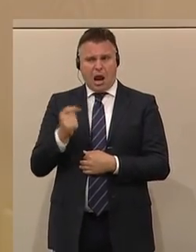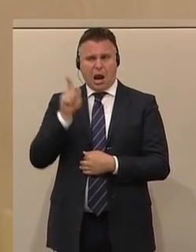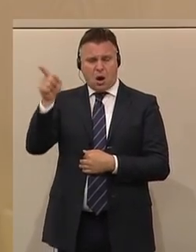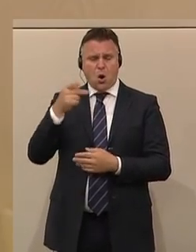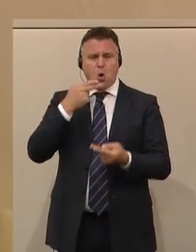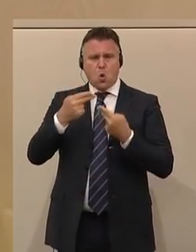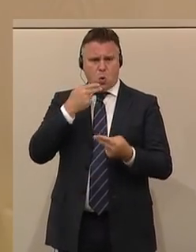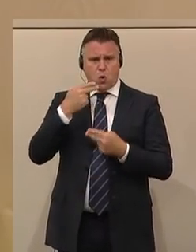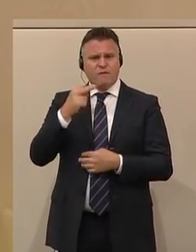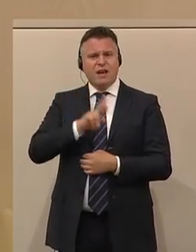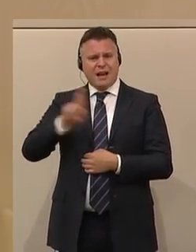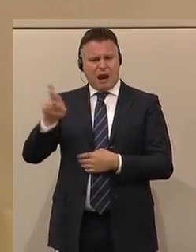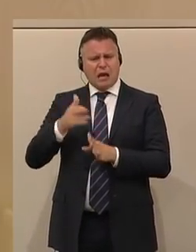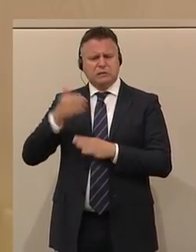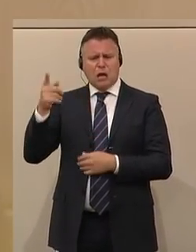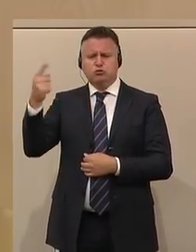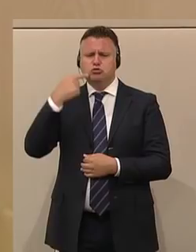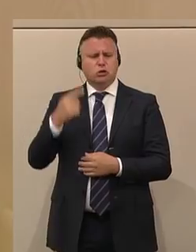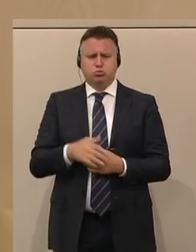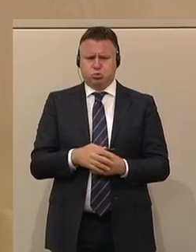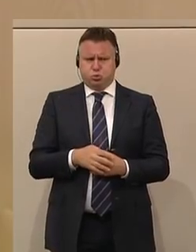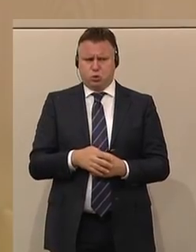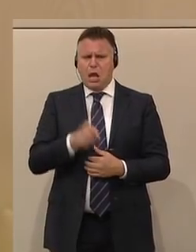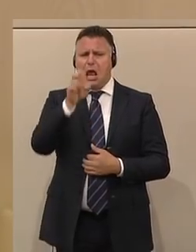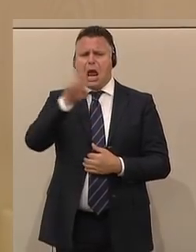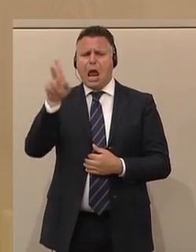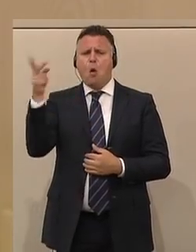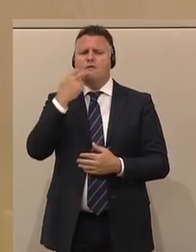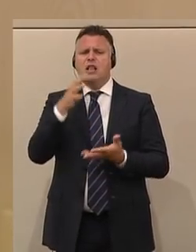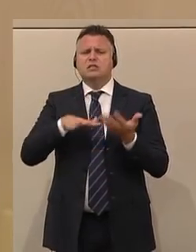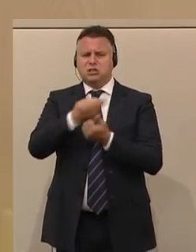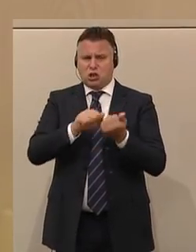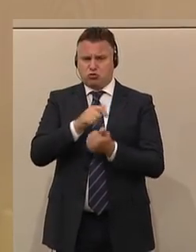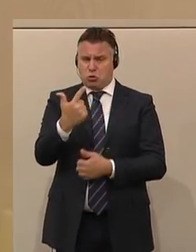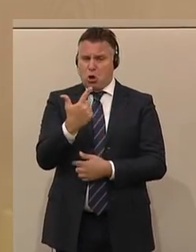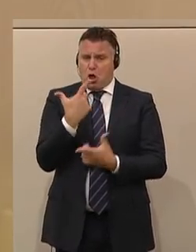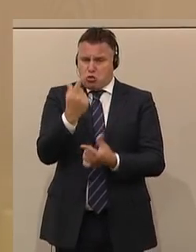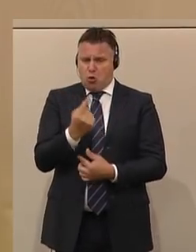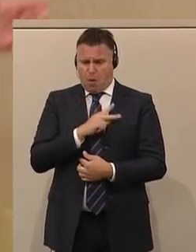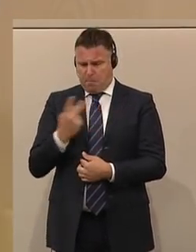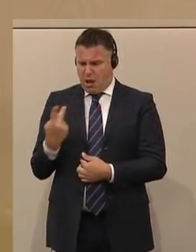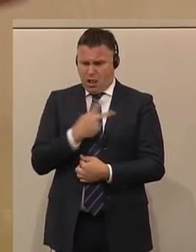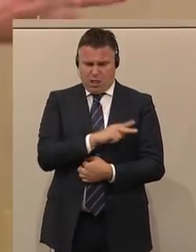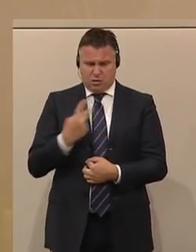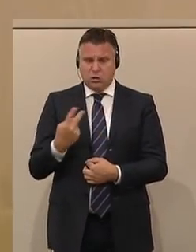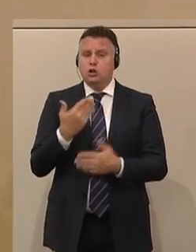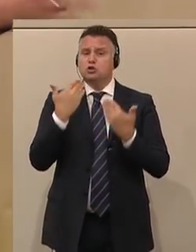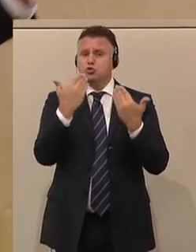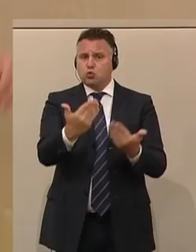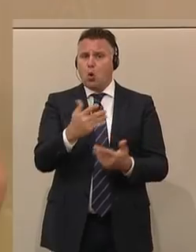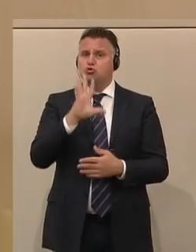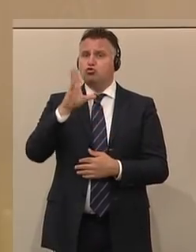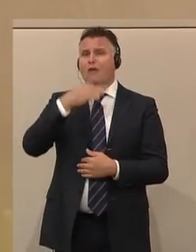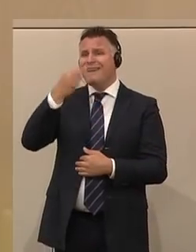jener Rechtsaußenpolitiker, die sagen, wir wollen die Europäische Union zerstören. Das ist einfach die Wahrheit, das können Sie nicht hinwegfegen durch noch